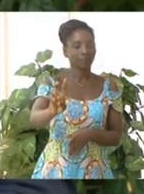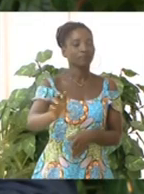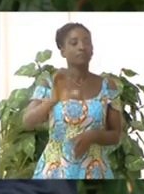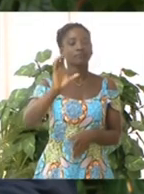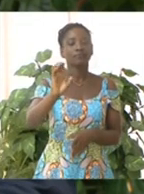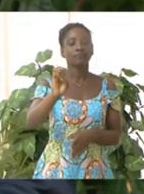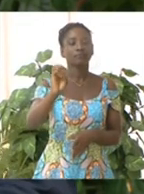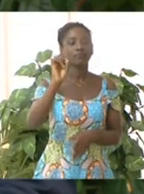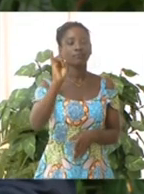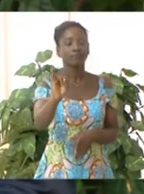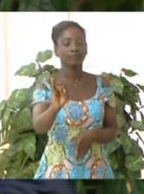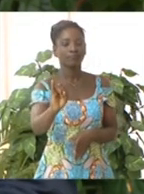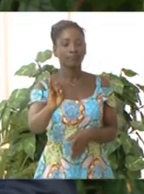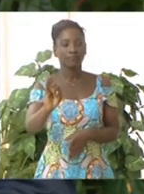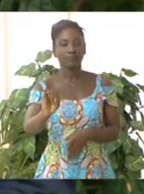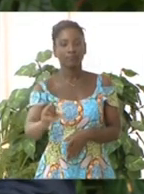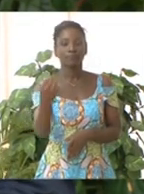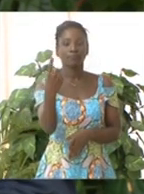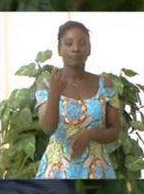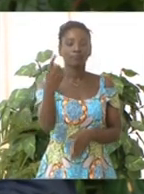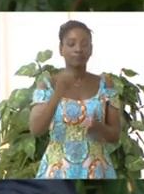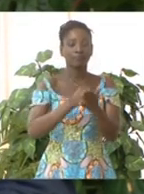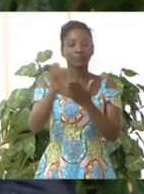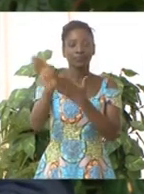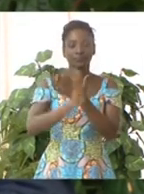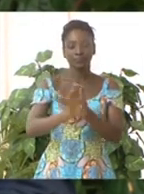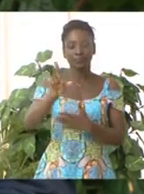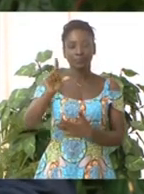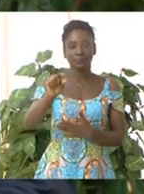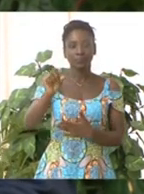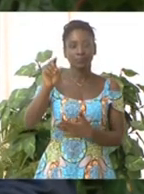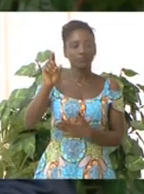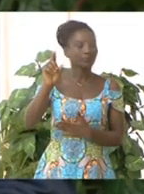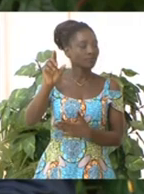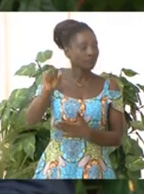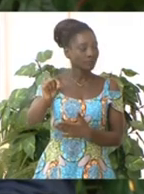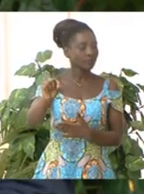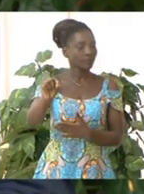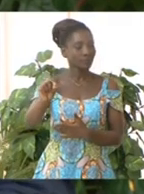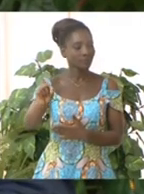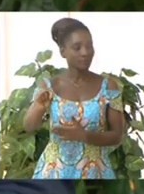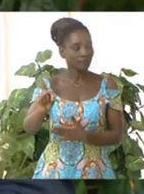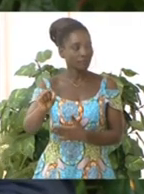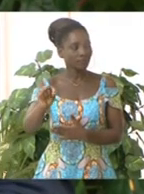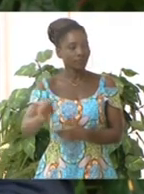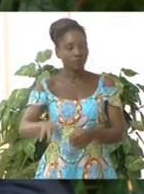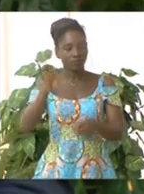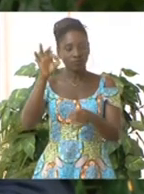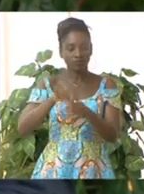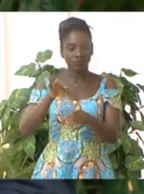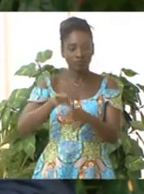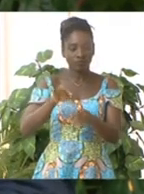026/CEI/PDT. Du 11 septembre 2020, portant vote du personnel